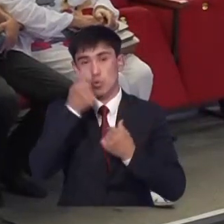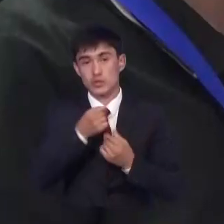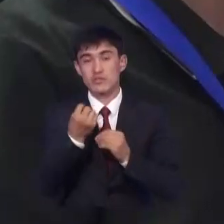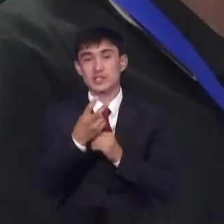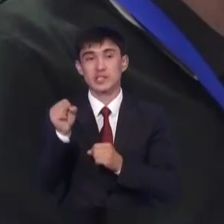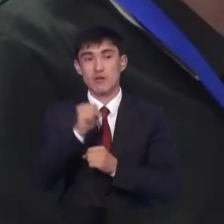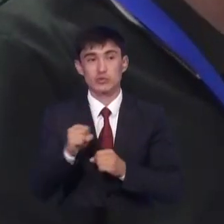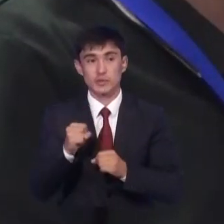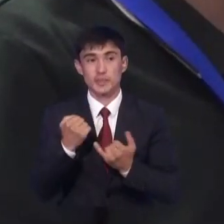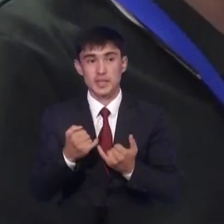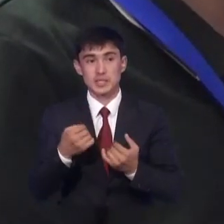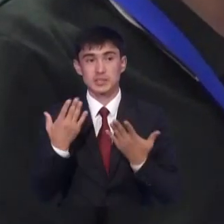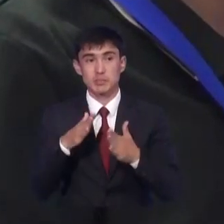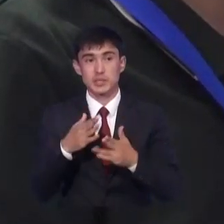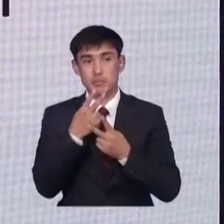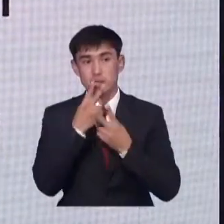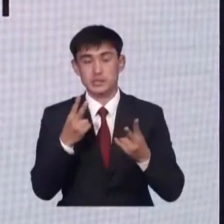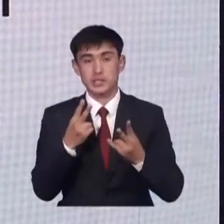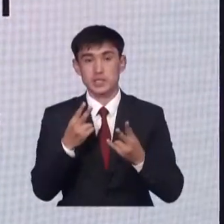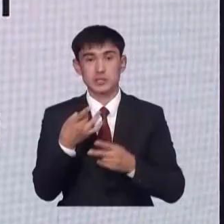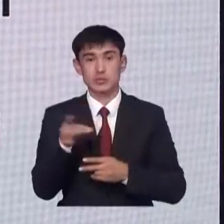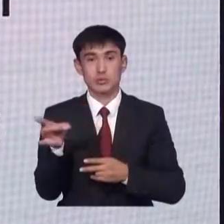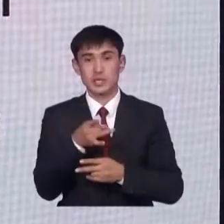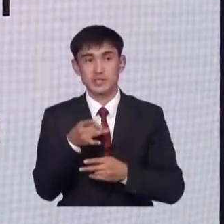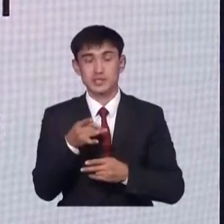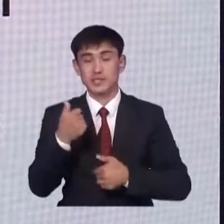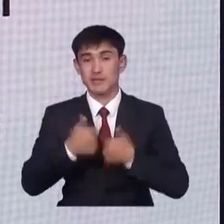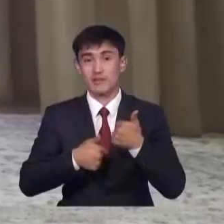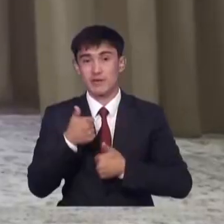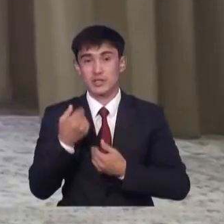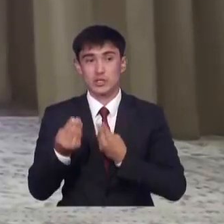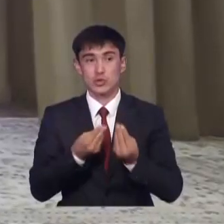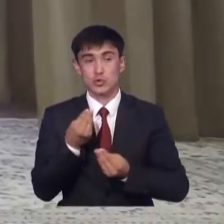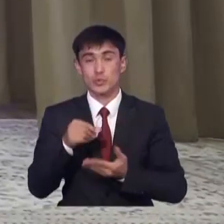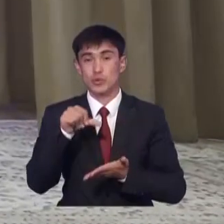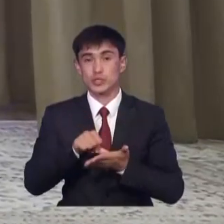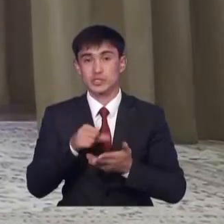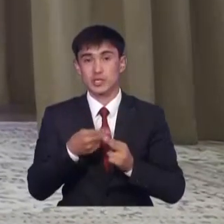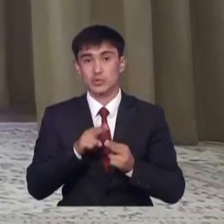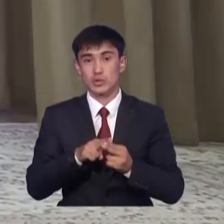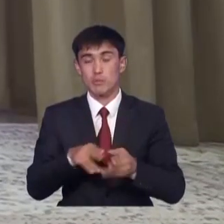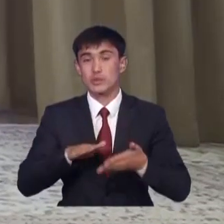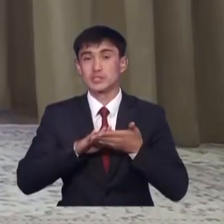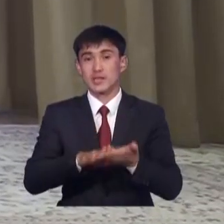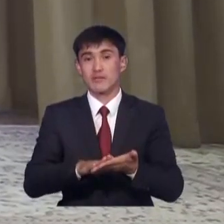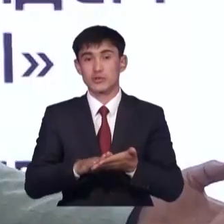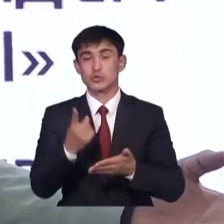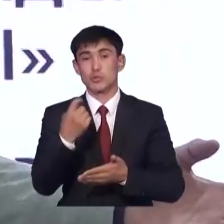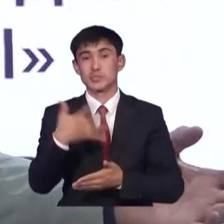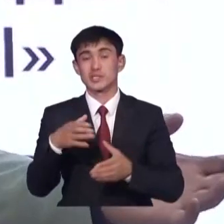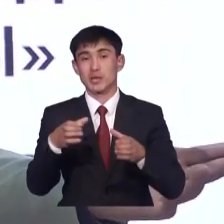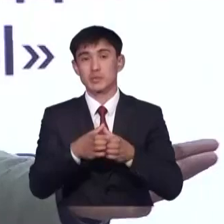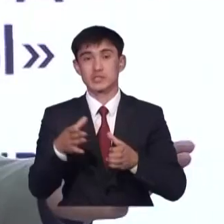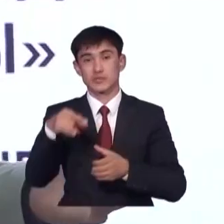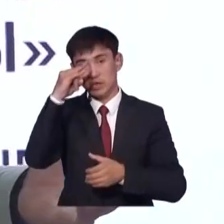12 августа. Нынешнее событие представляло собой республиканскую соревновательную игру, на участие в которой подали заявки 150 команд